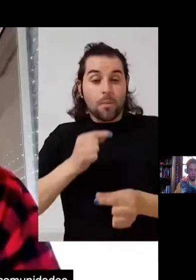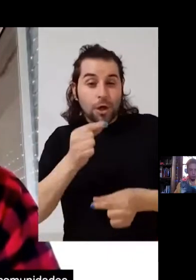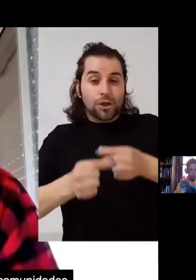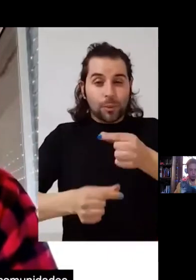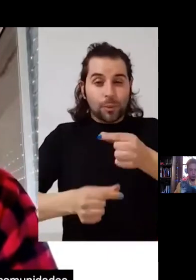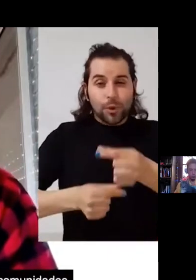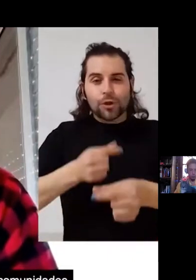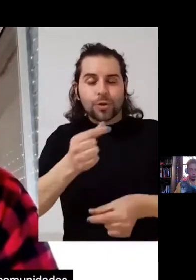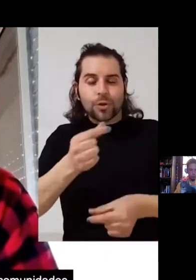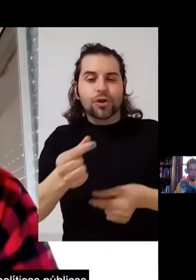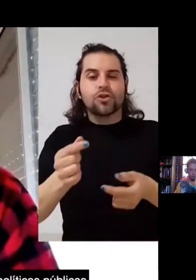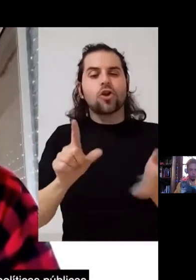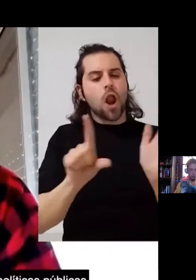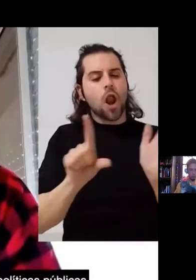normatif